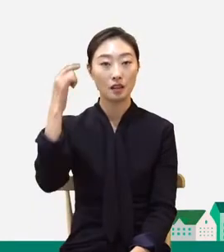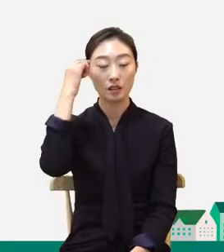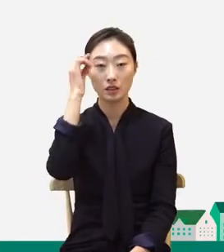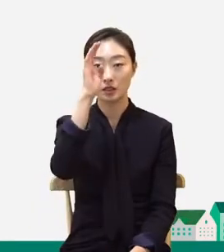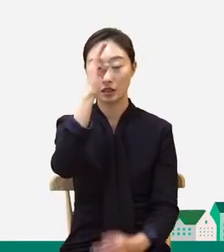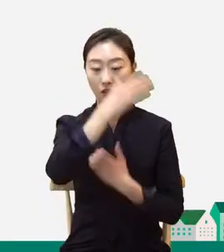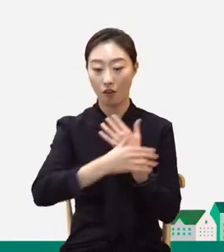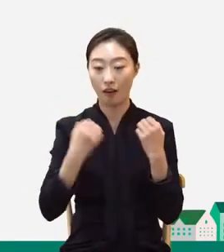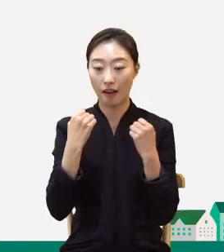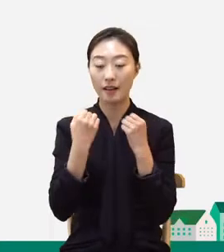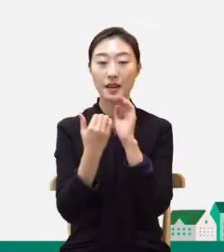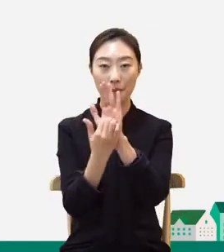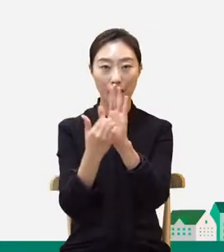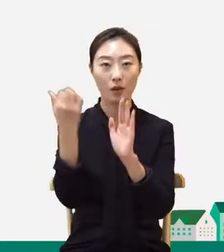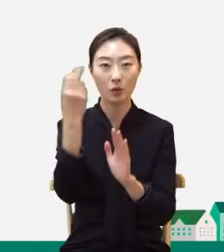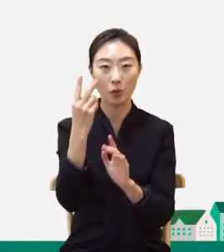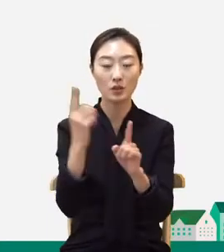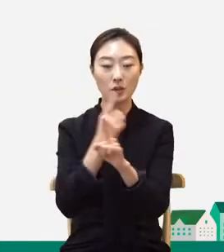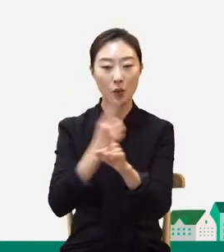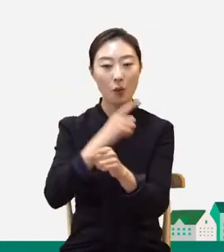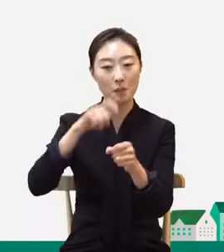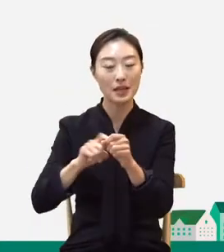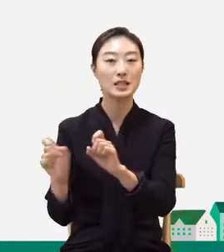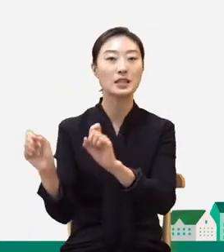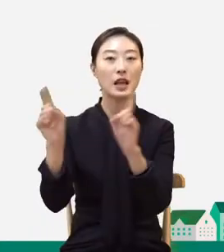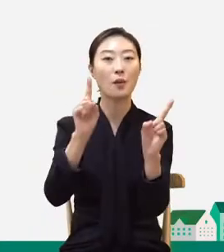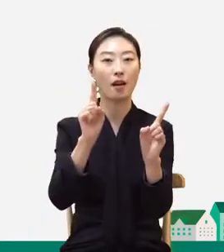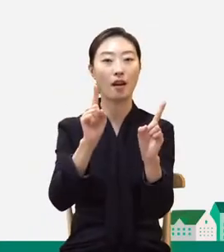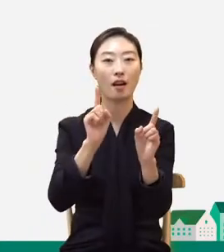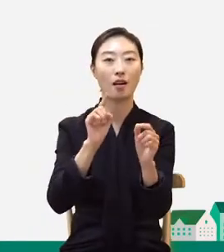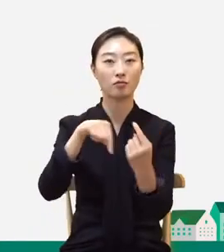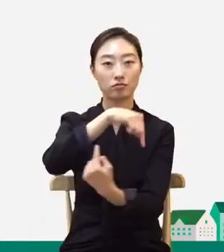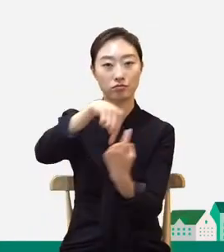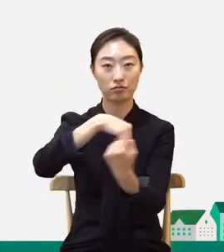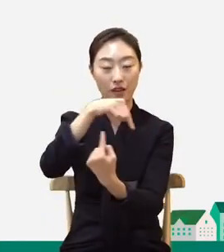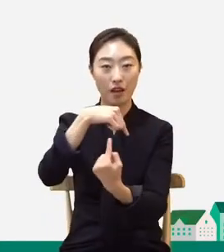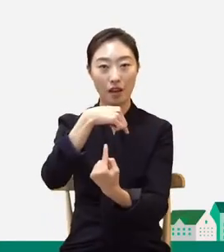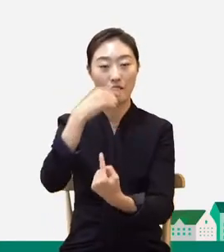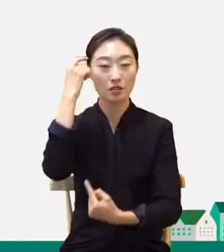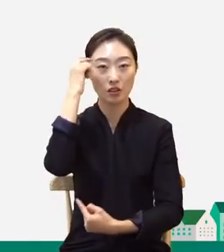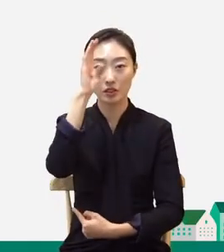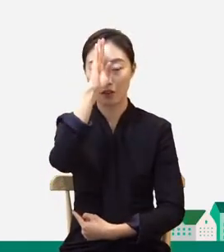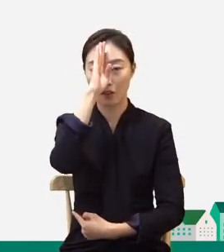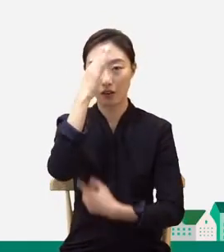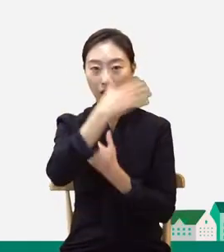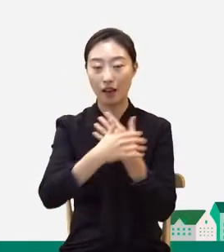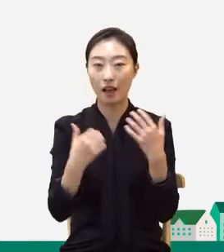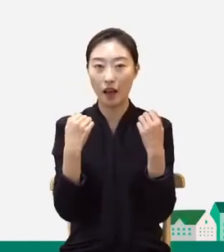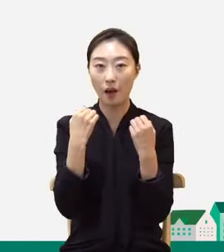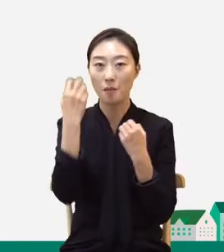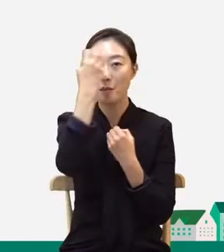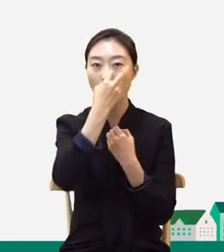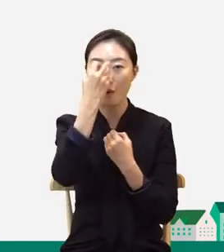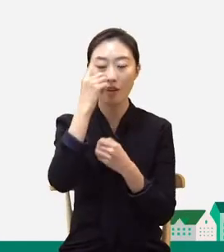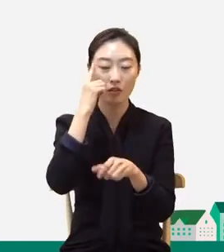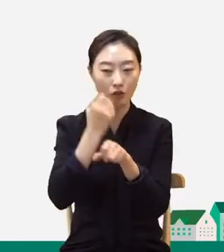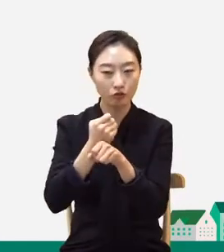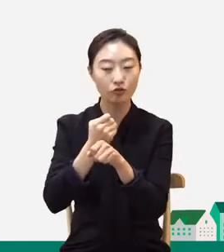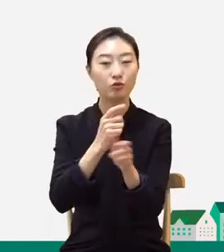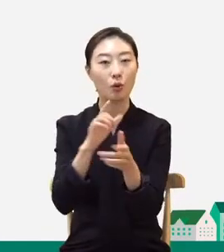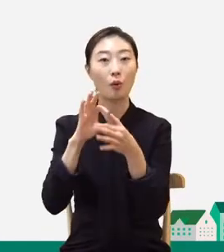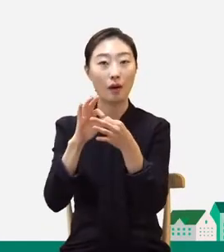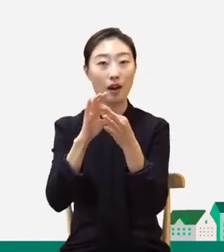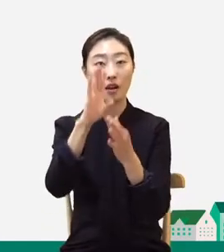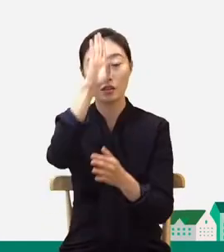정신건강 예방과 치료 및 재활사업을 지원 운영하고 또 정신건강보건교육 및 연구활동을 통해서 정신질환자